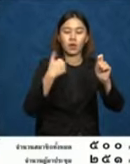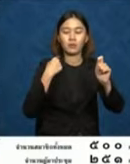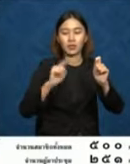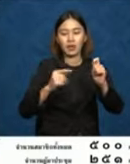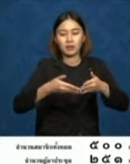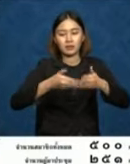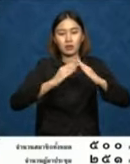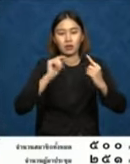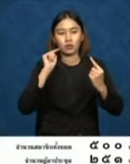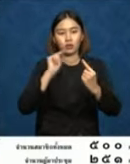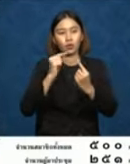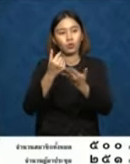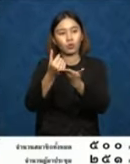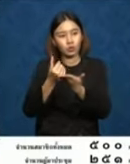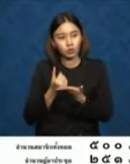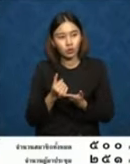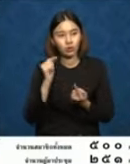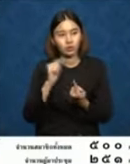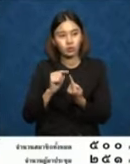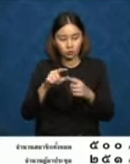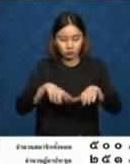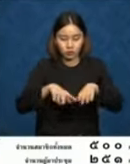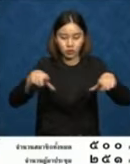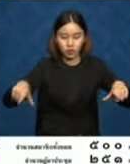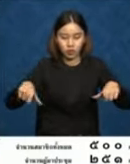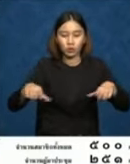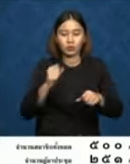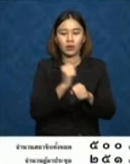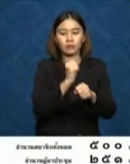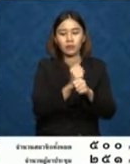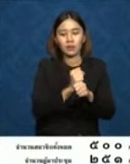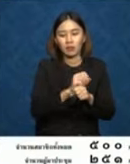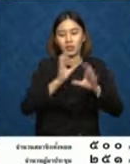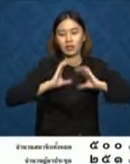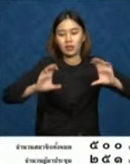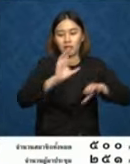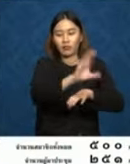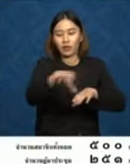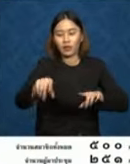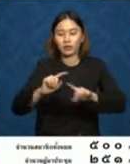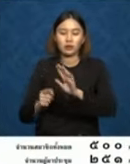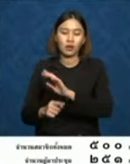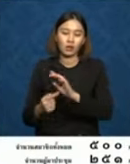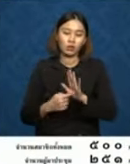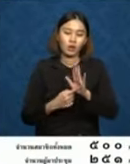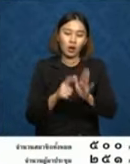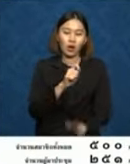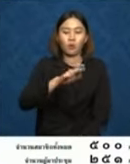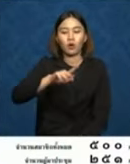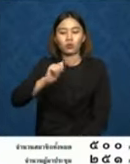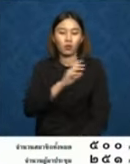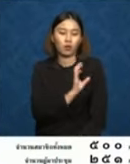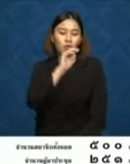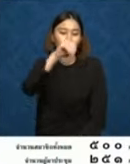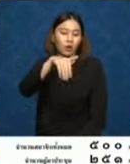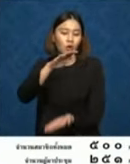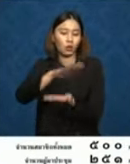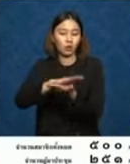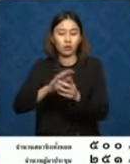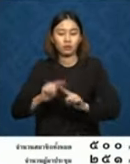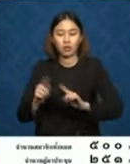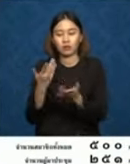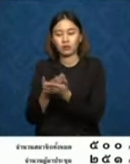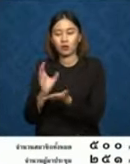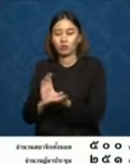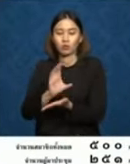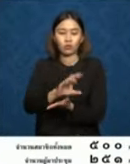จัดตั้งขึ้นโดยความอนุเคราะห์สถานที่จากหน่วยงานต่างๆในอำเภอนั้นๆเช่นอบต.เทศบาลหรือโรงเรียนแต่ไม่มีง